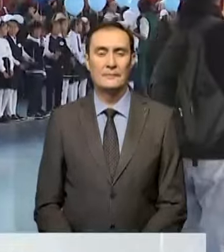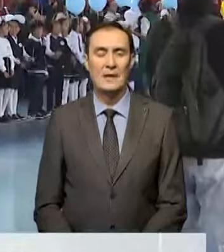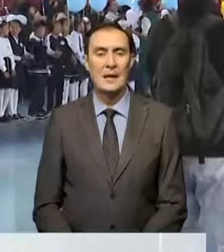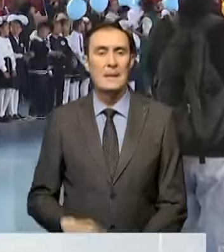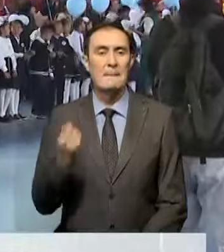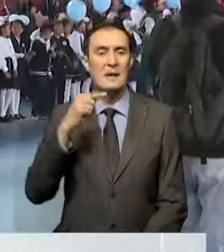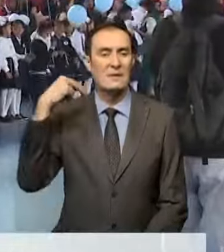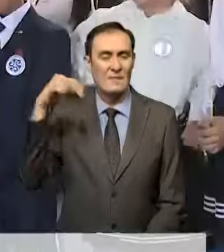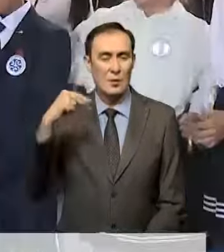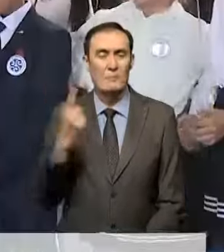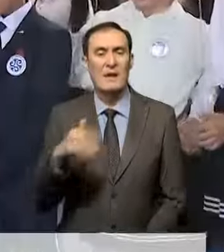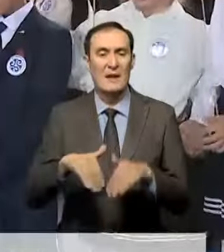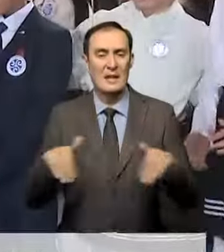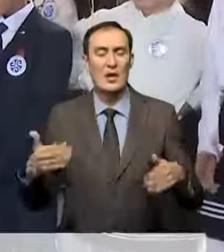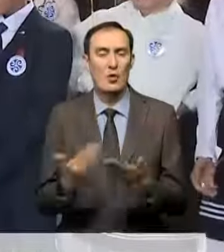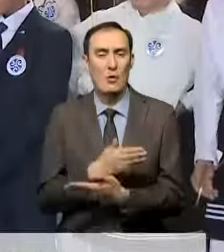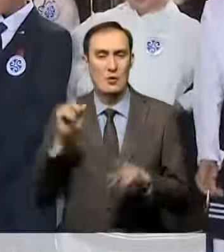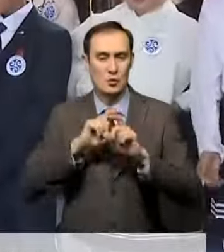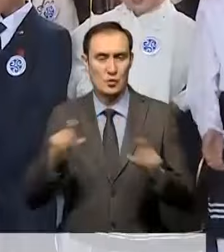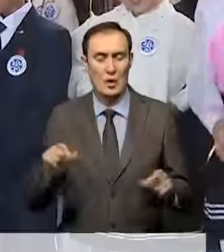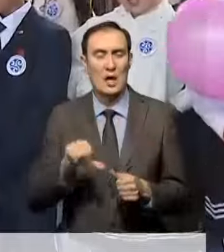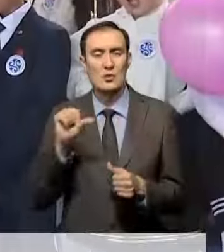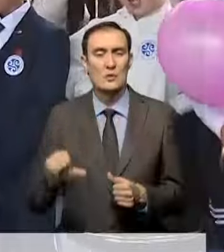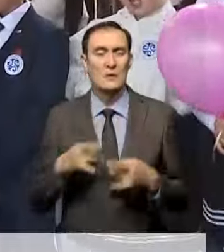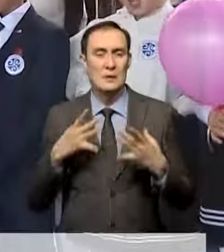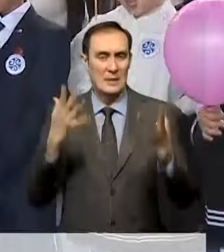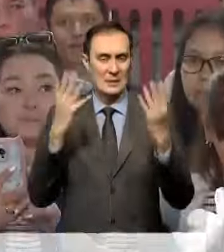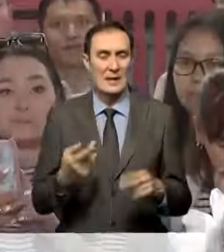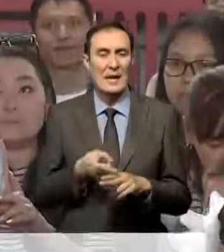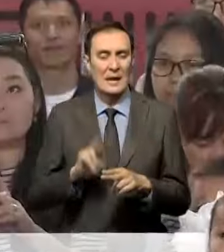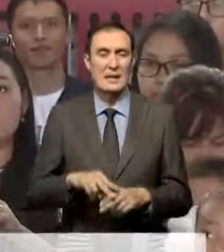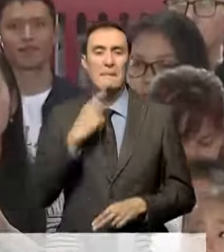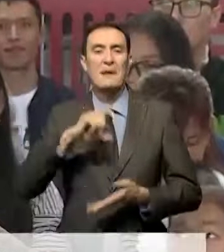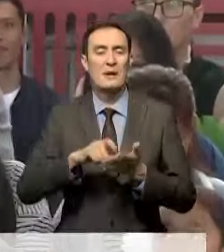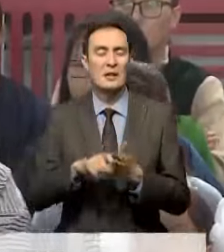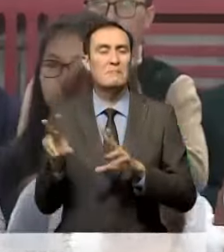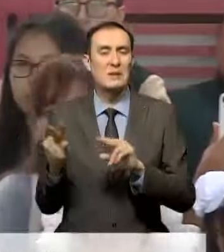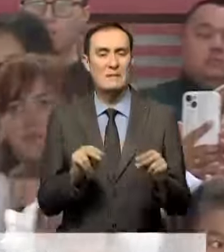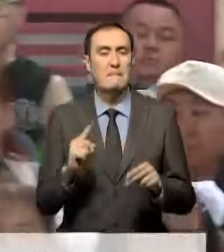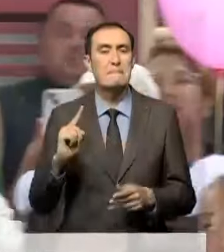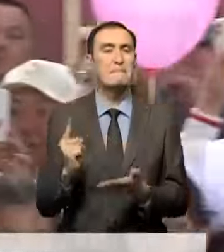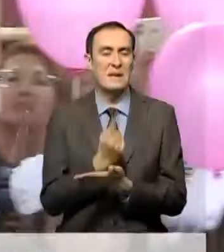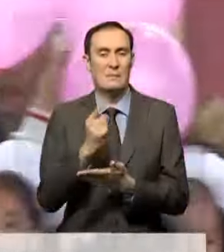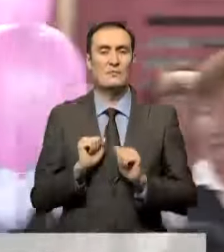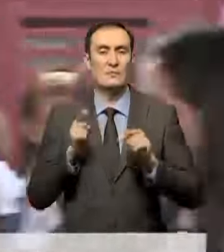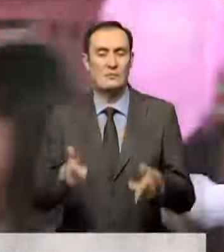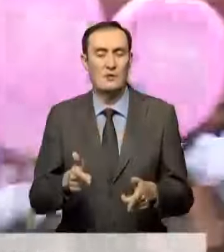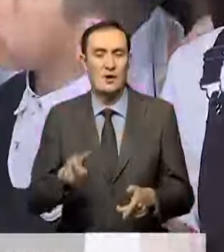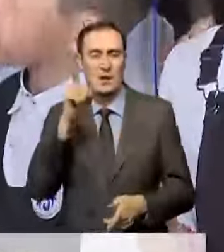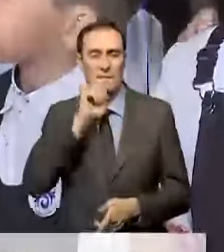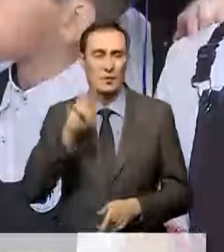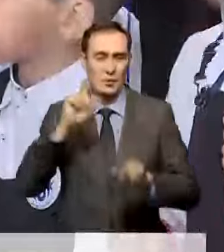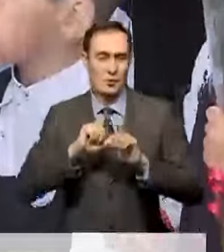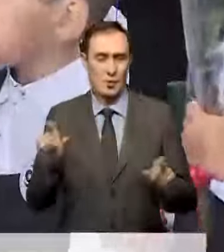Первый звонок, первая линейка и новая школа. Сегодня особенный день для этих первоклашек. Им посчастливилось первыми переступить порог